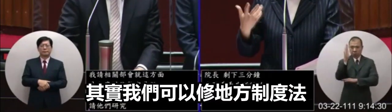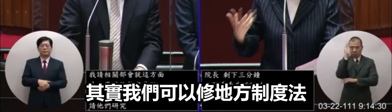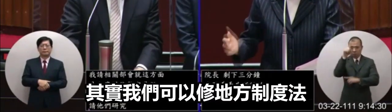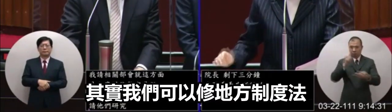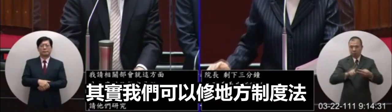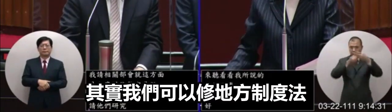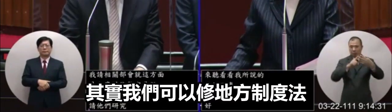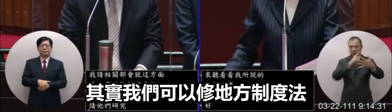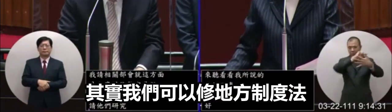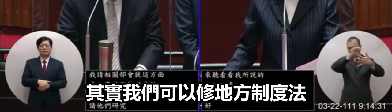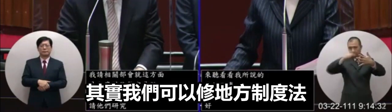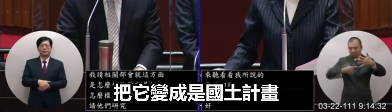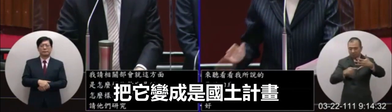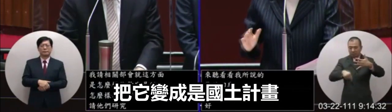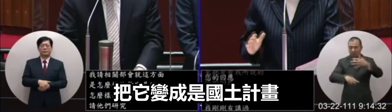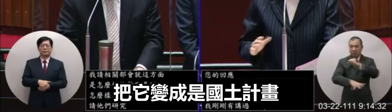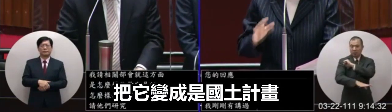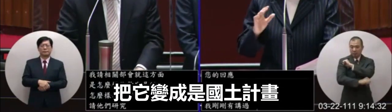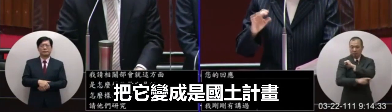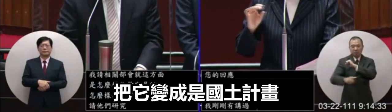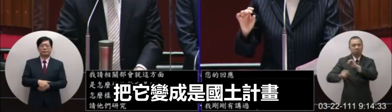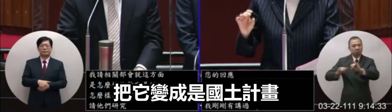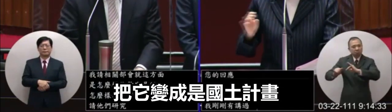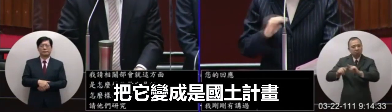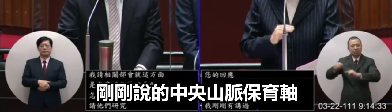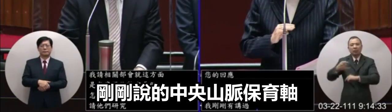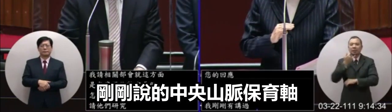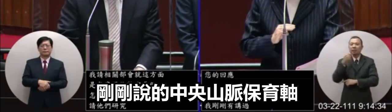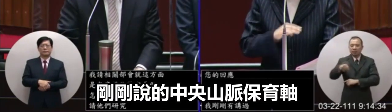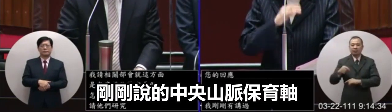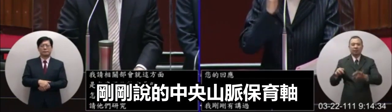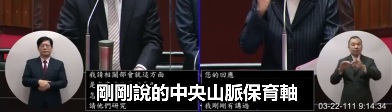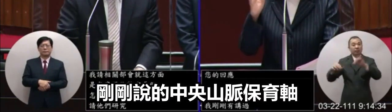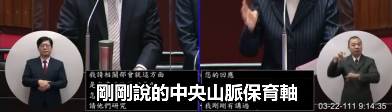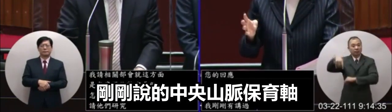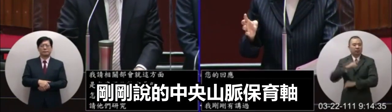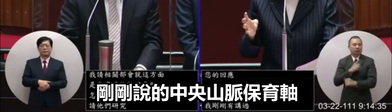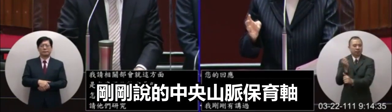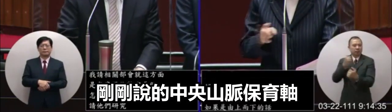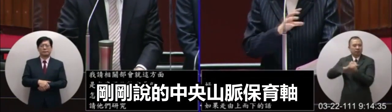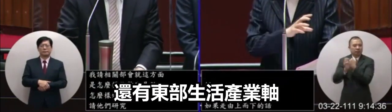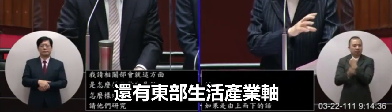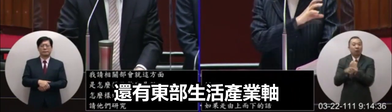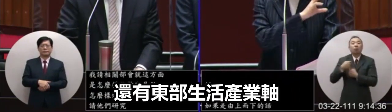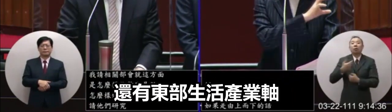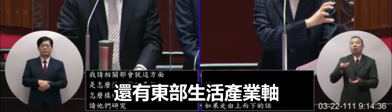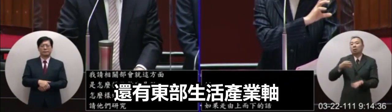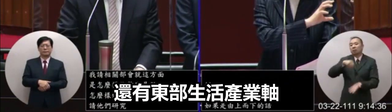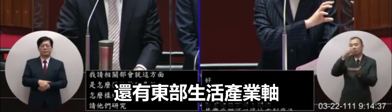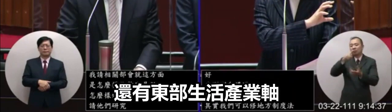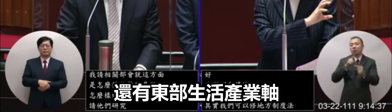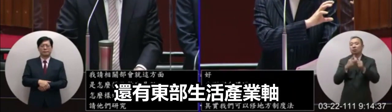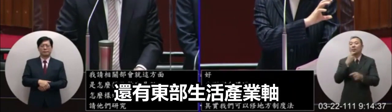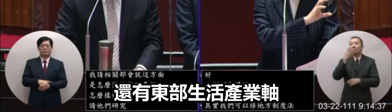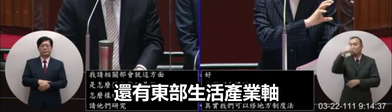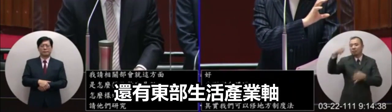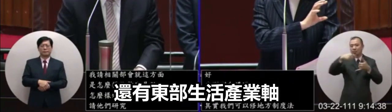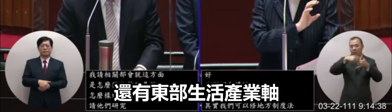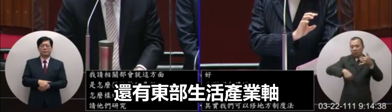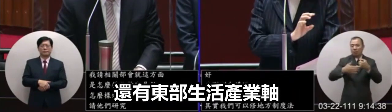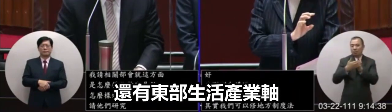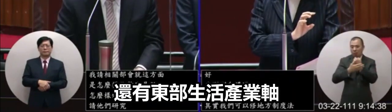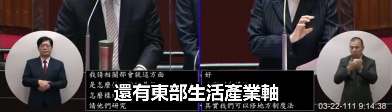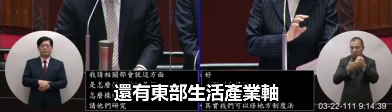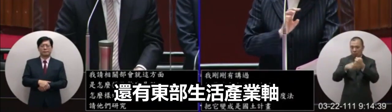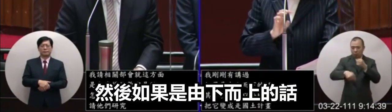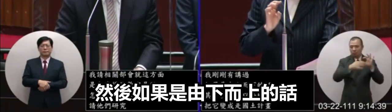可以修地方制度法，把它变成是国土计划，刚刚说的中央山脉保育轴还有这个东部这个生